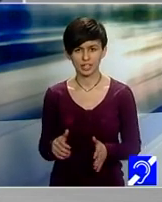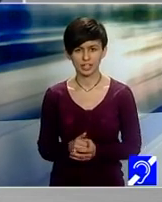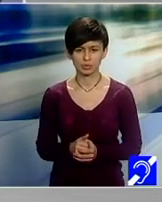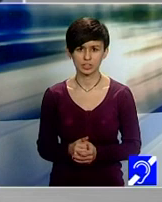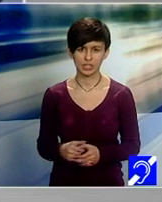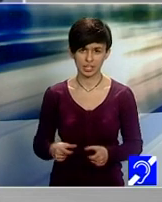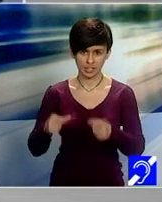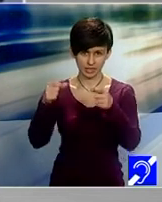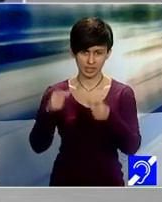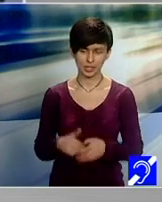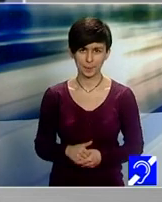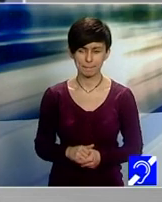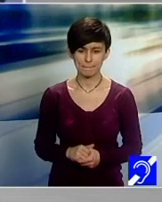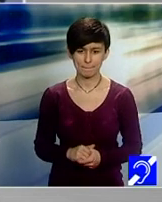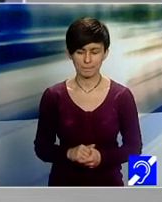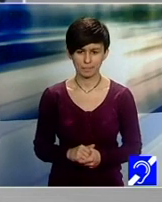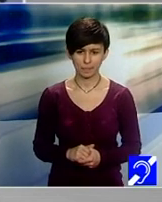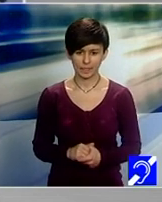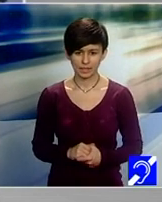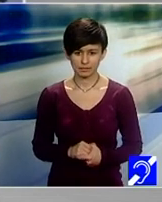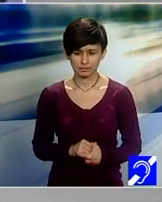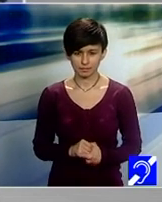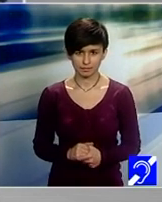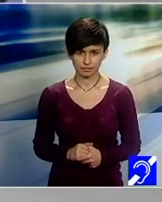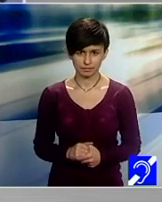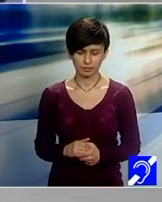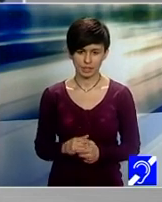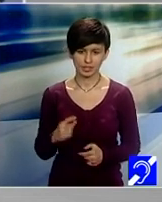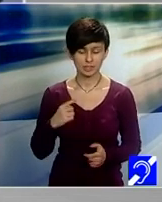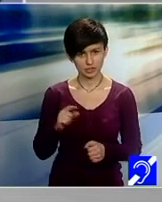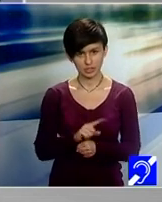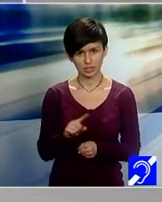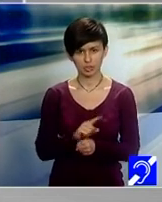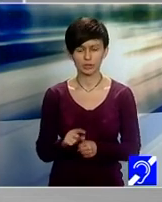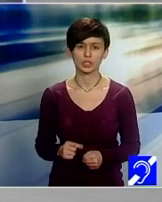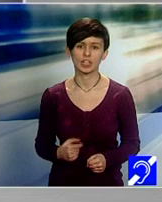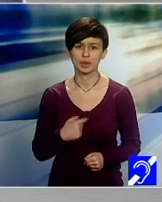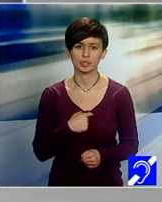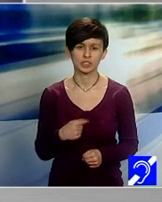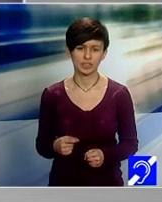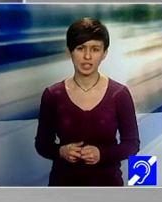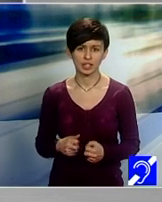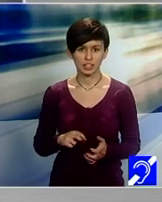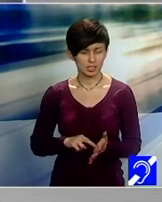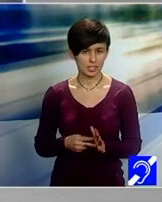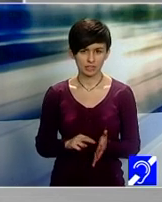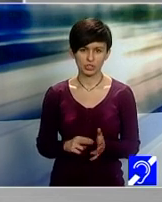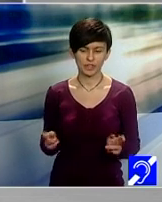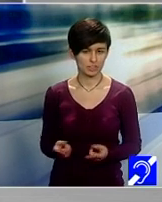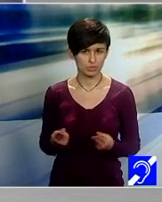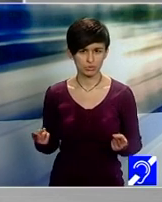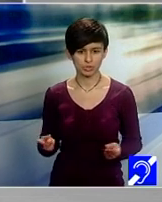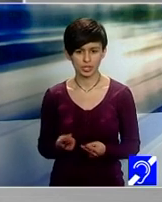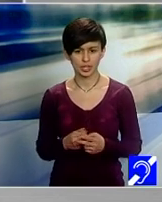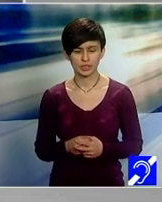fost gândită să se adreseze unor asemenea persoane. Și sunt chestiuni care pot fi soluționate foarte simplu. Punem în